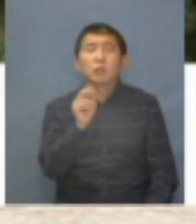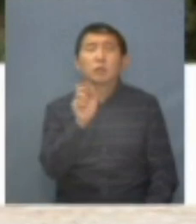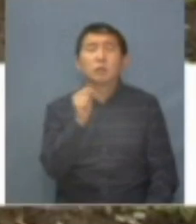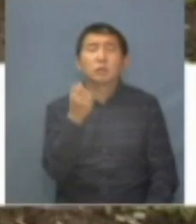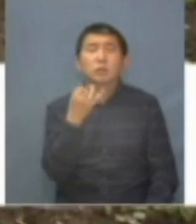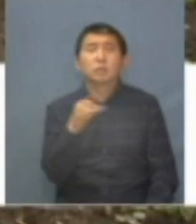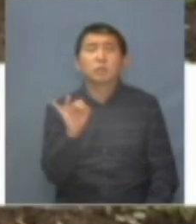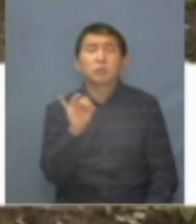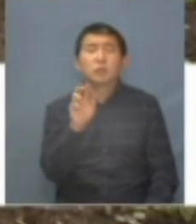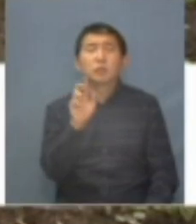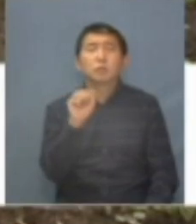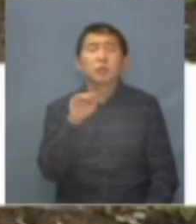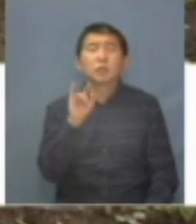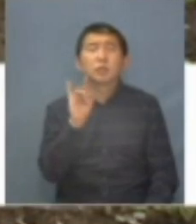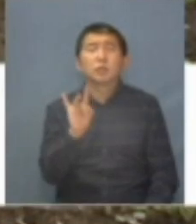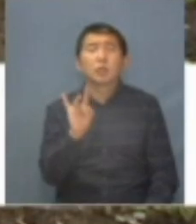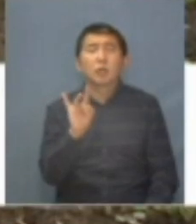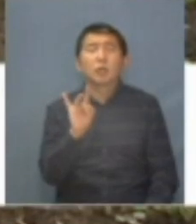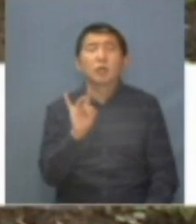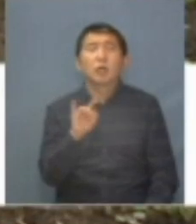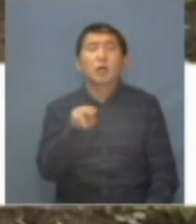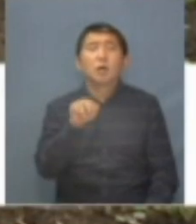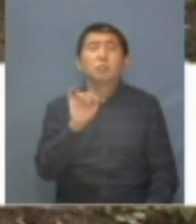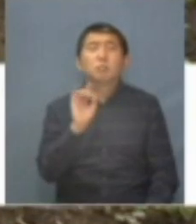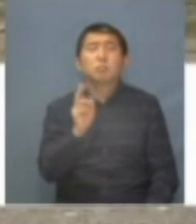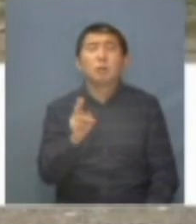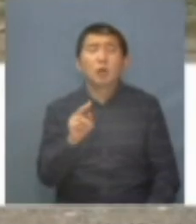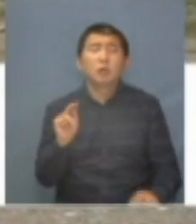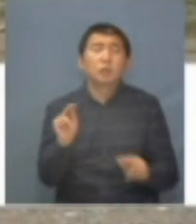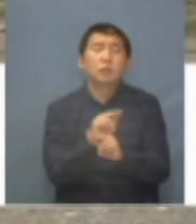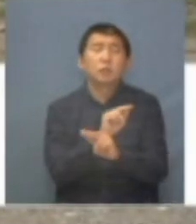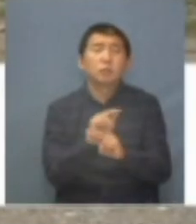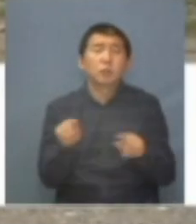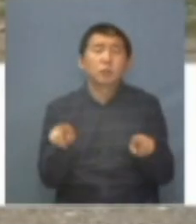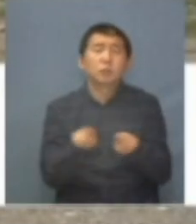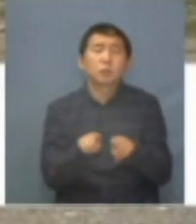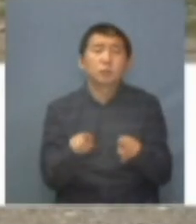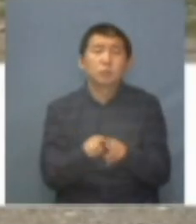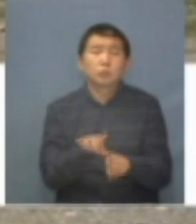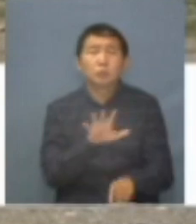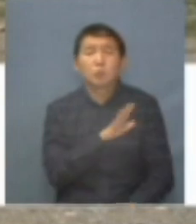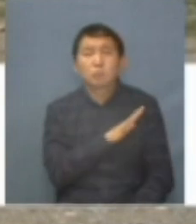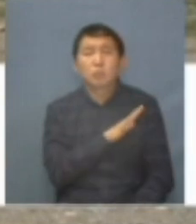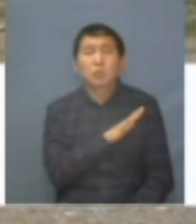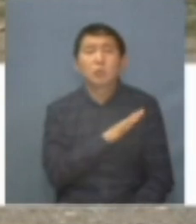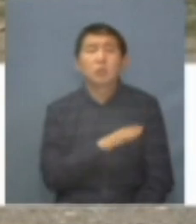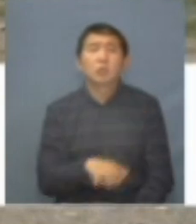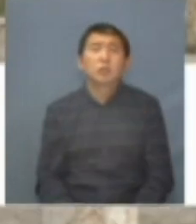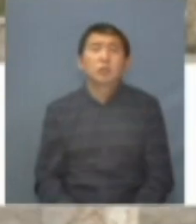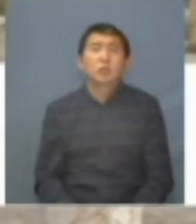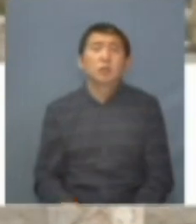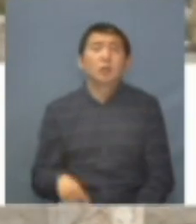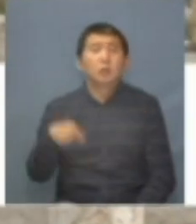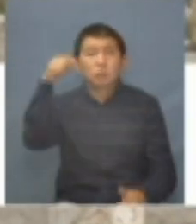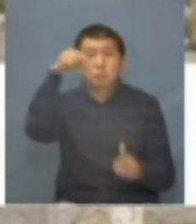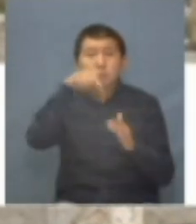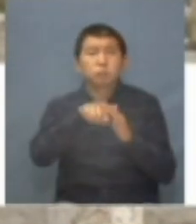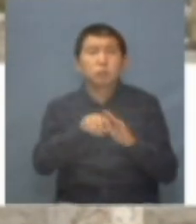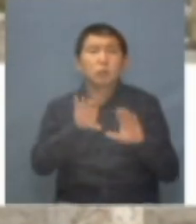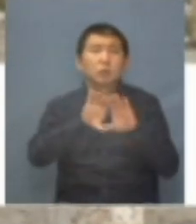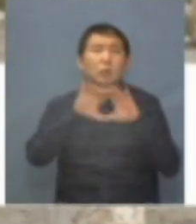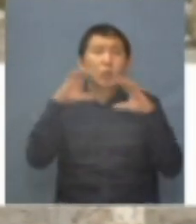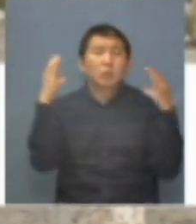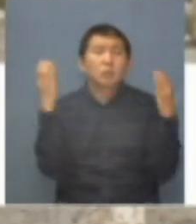атындағы орталық саябақта қайта қалпына келтіру жұмысы жүргізіліп жатыр. Саябақтың ішінде орталық стадион жөнделіп, 400